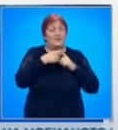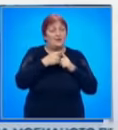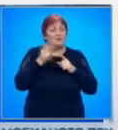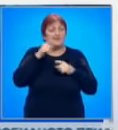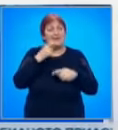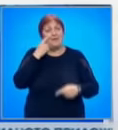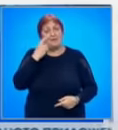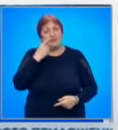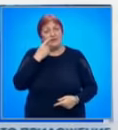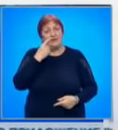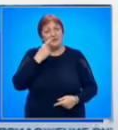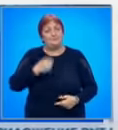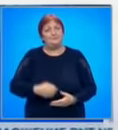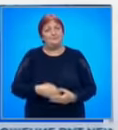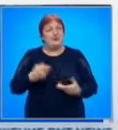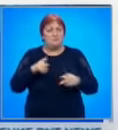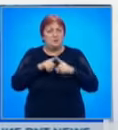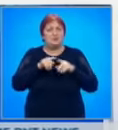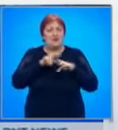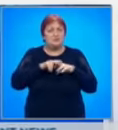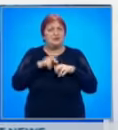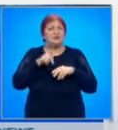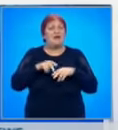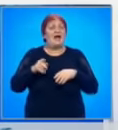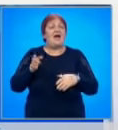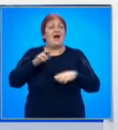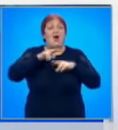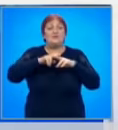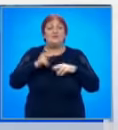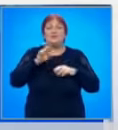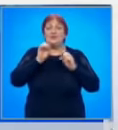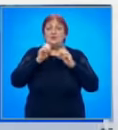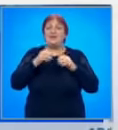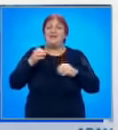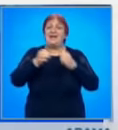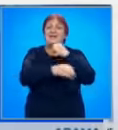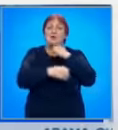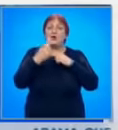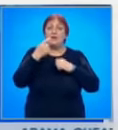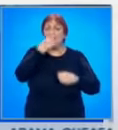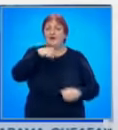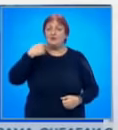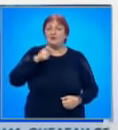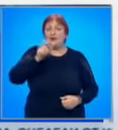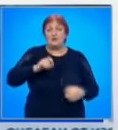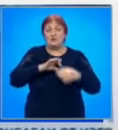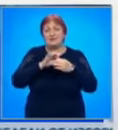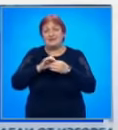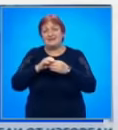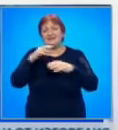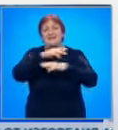след минути. Мидано да е пак същото според мен. А сега останете с след новините, истории от първо лице на хората, свързани с инцидента на